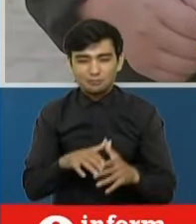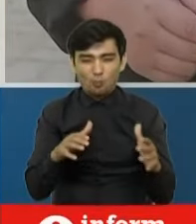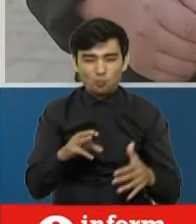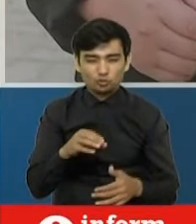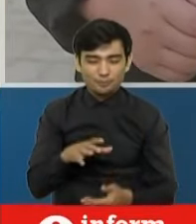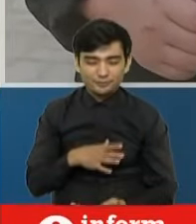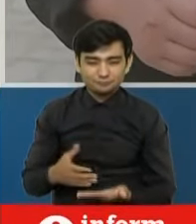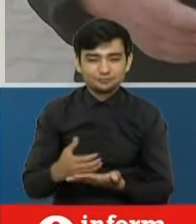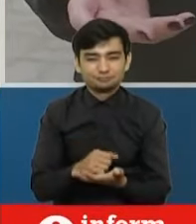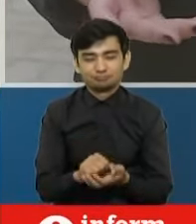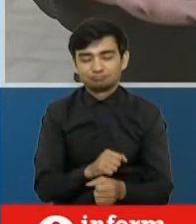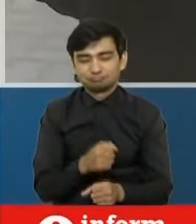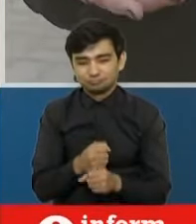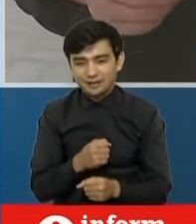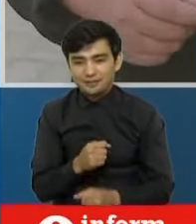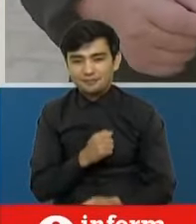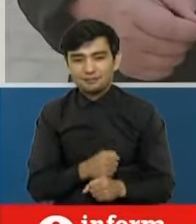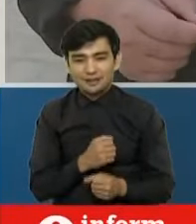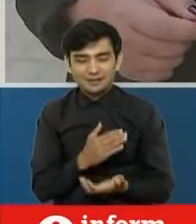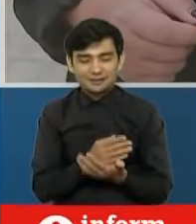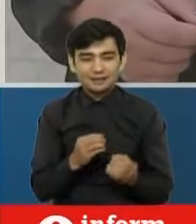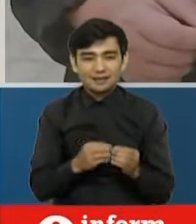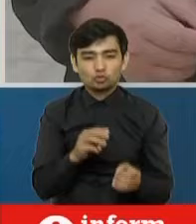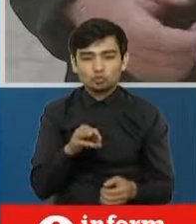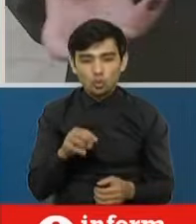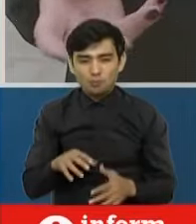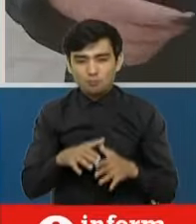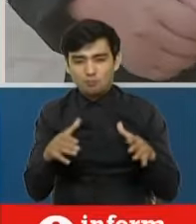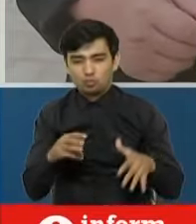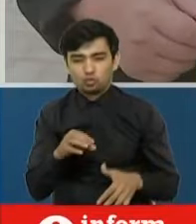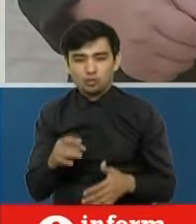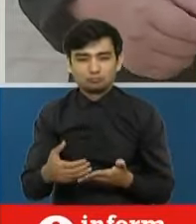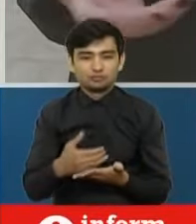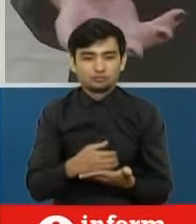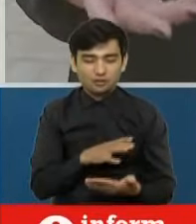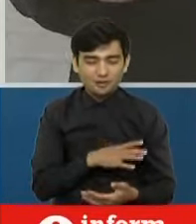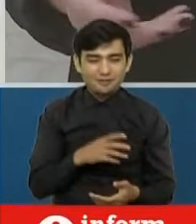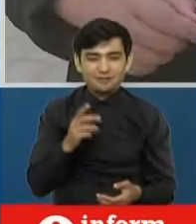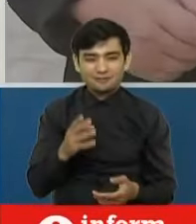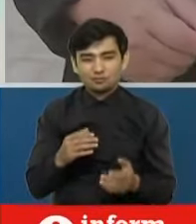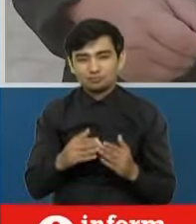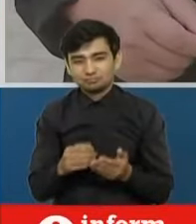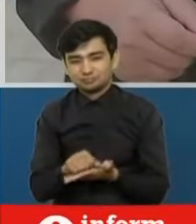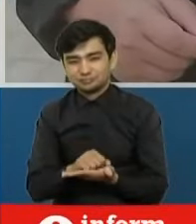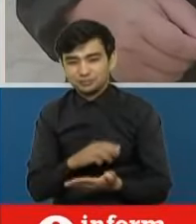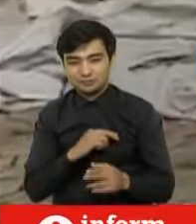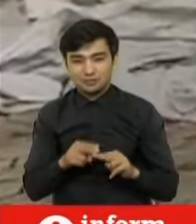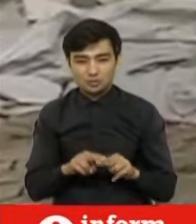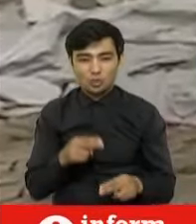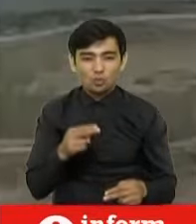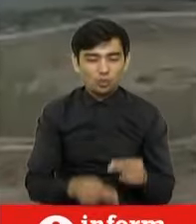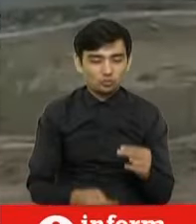қарқынды жүріп жатыр. Коммуналды қызметкерлер 10 тоннадан астам қоқыс шығарған. Тұрмыстық қалдықтарды жинау әлі аяқталған